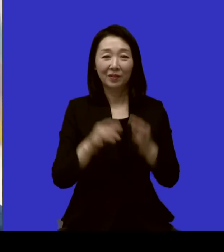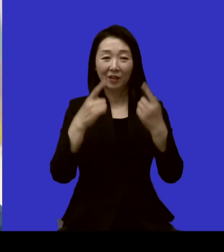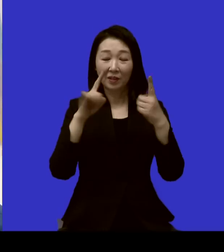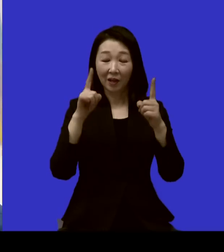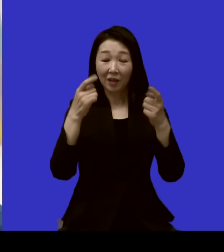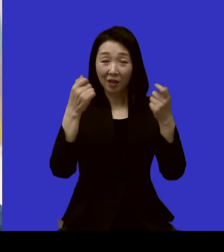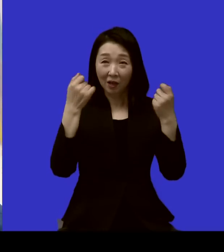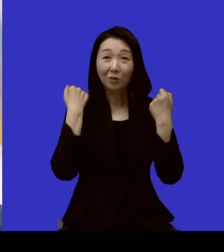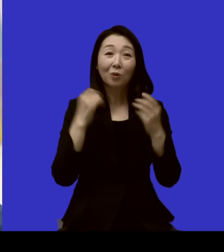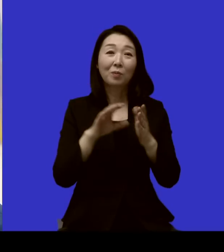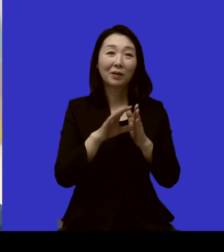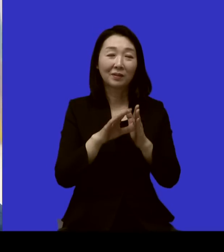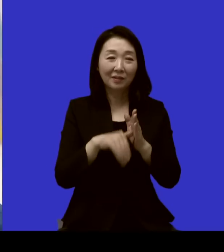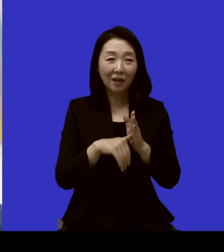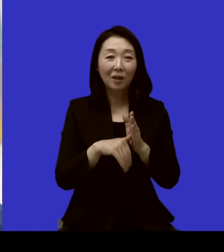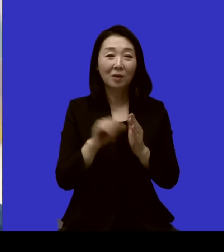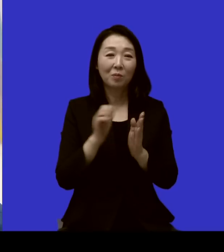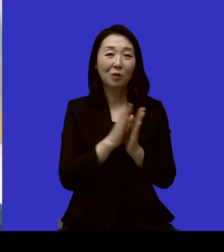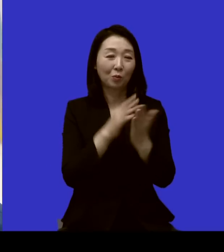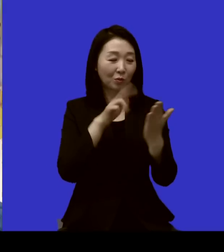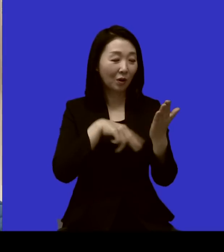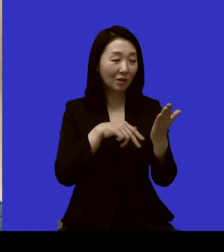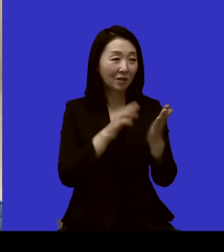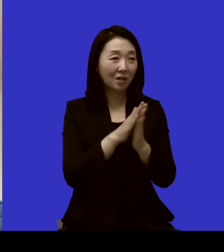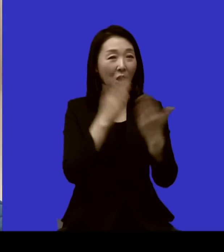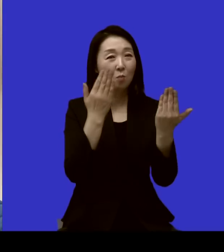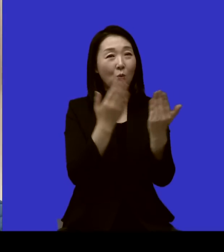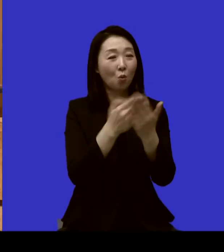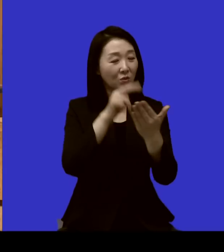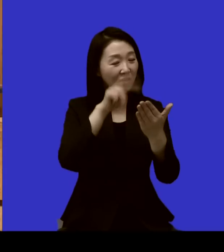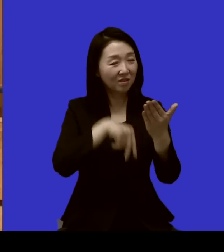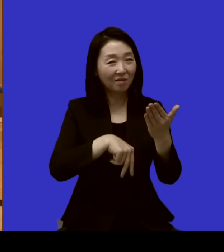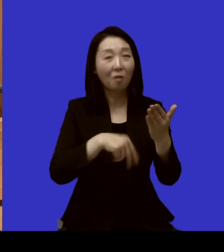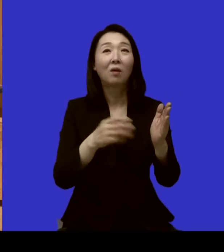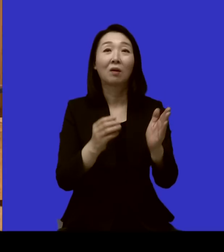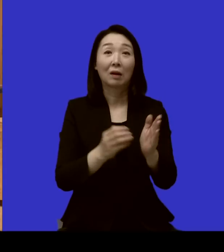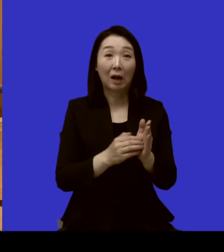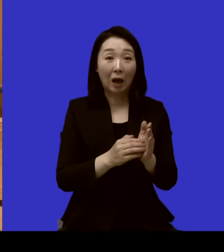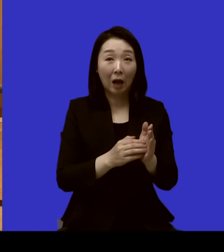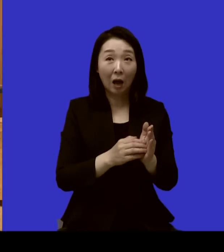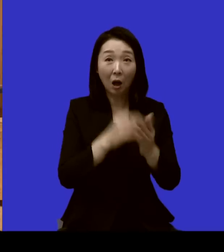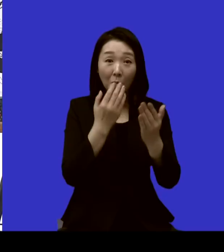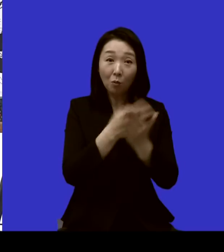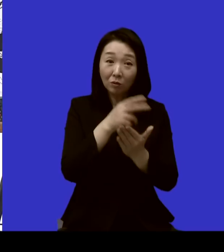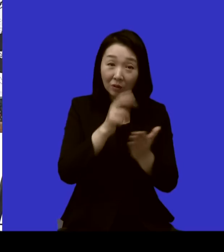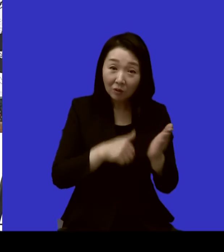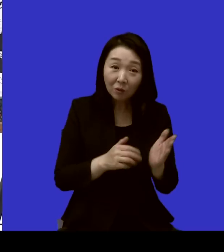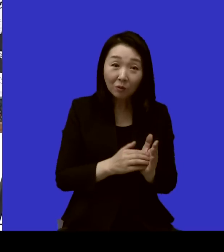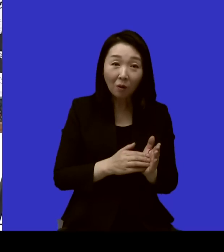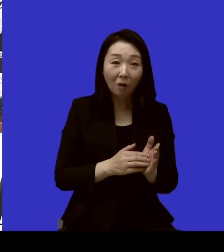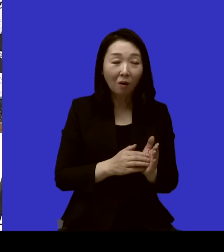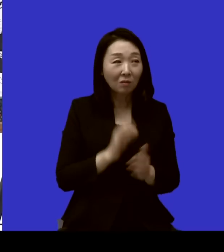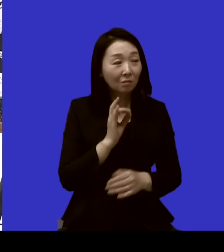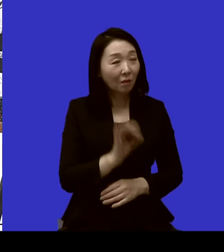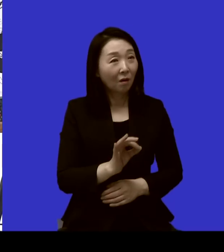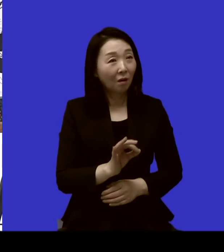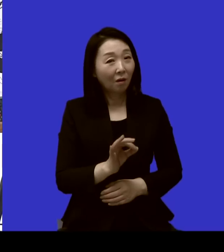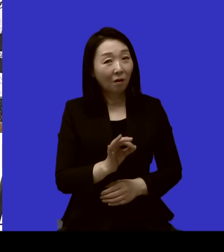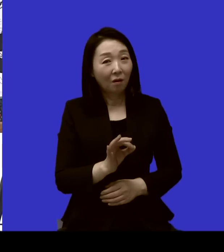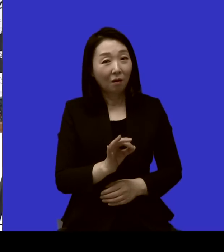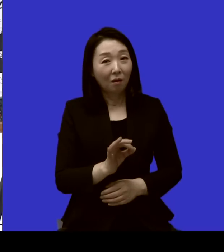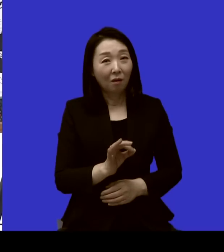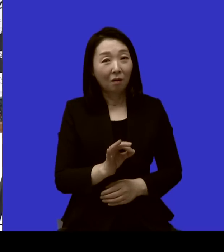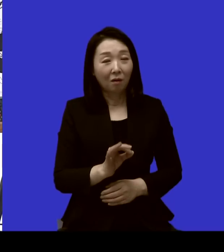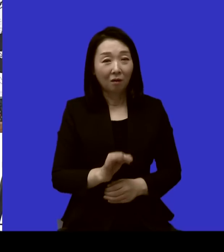졸업할 때쯤에는 예. 그 도서관에 있는 책은 다 읽게 된 것 같아요. 다 읽었다고요? 예, 예. 네, 이런 분 처음 보네. 도서관에 있는 책을 다